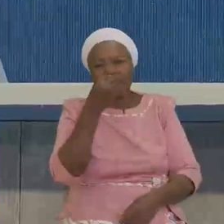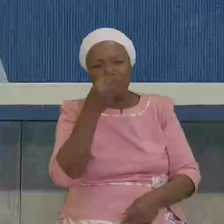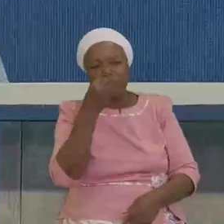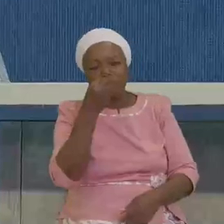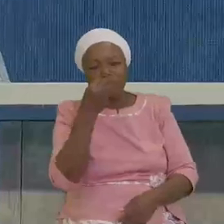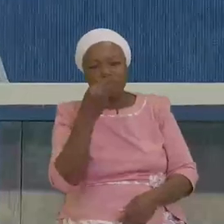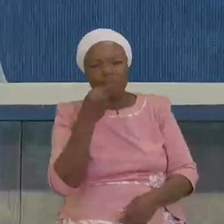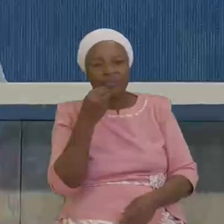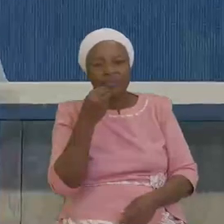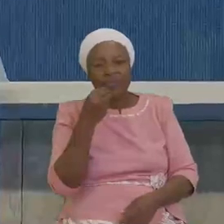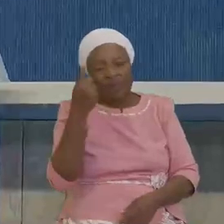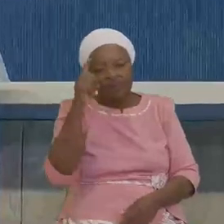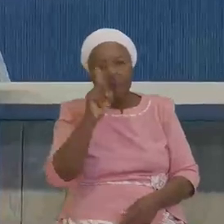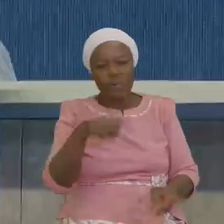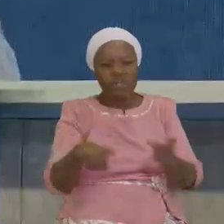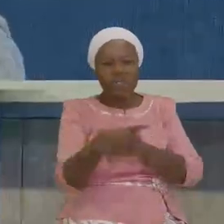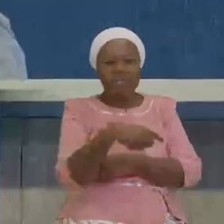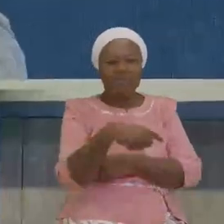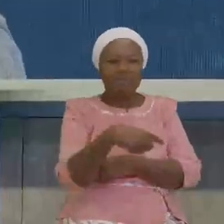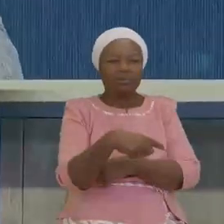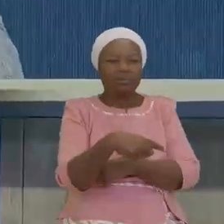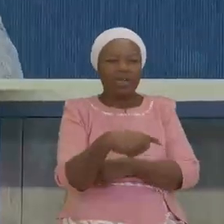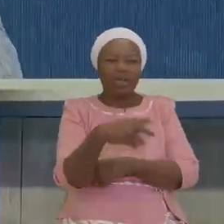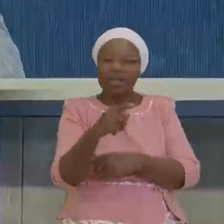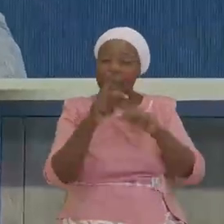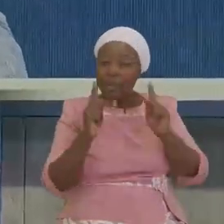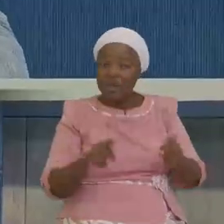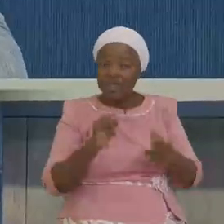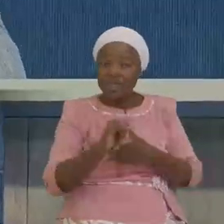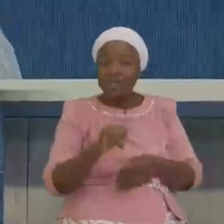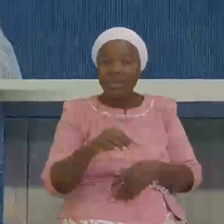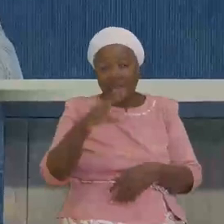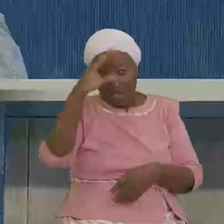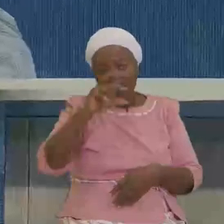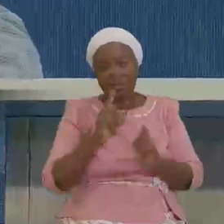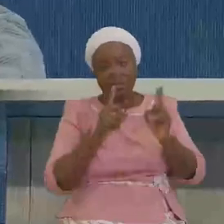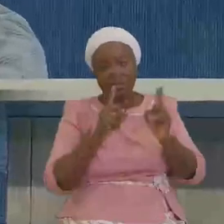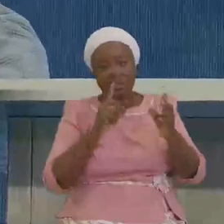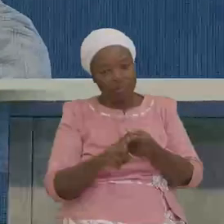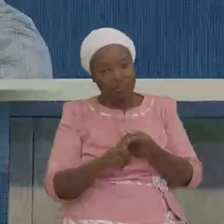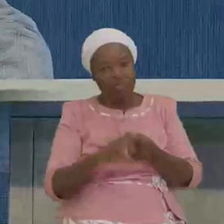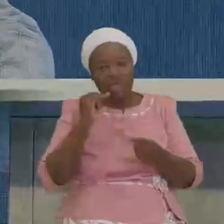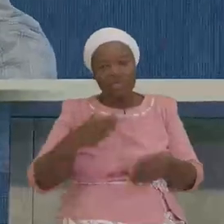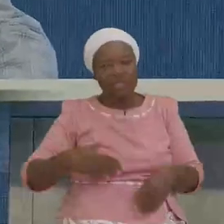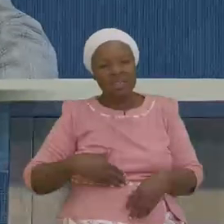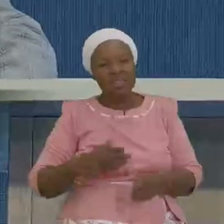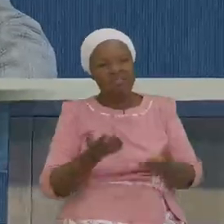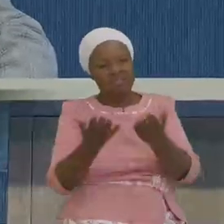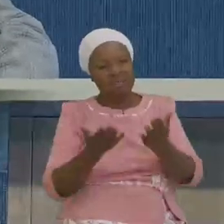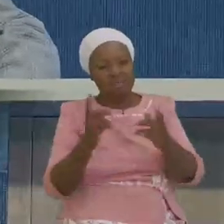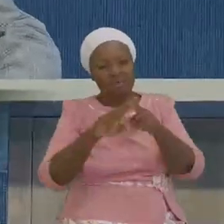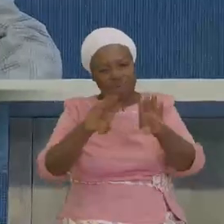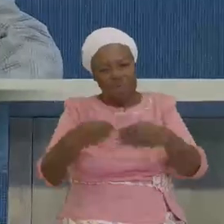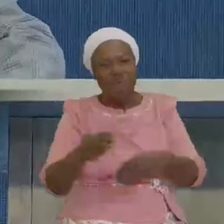Et il commandait seulement le petit déjeuner pour le jour-là. La personne à